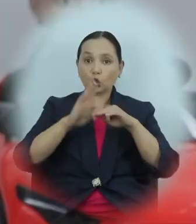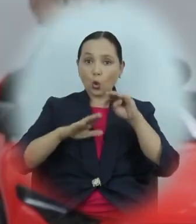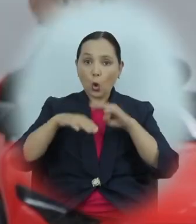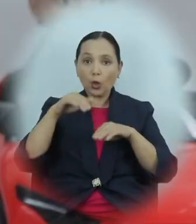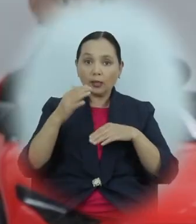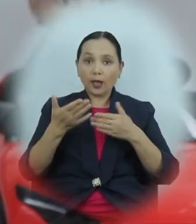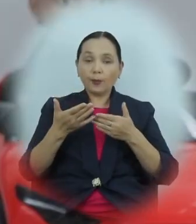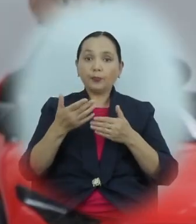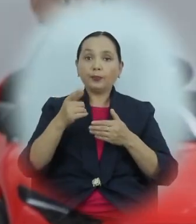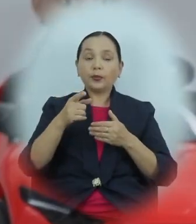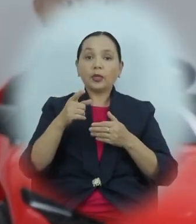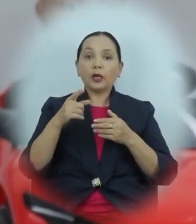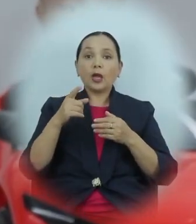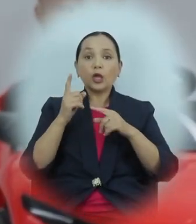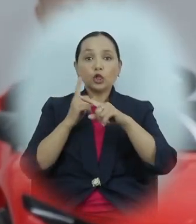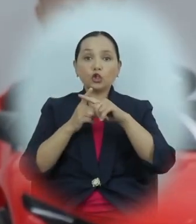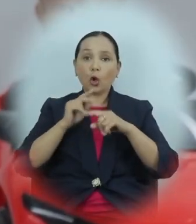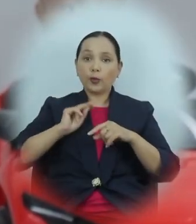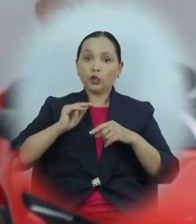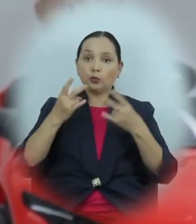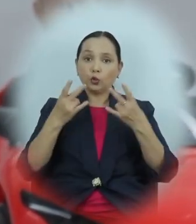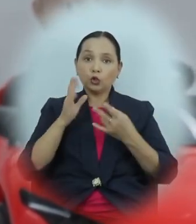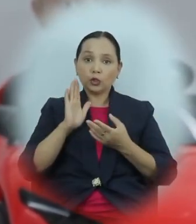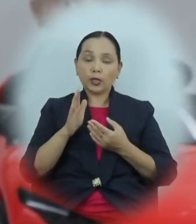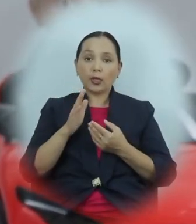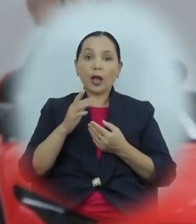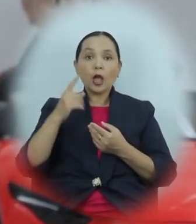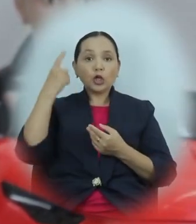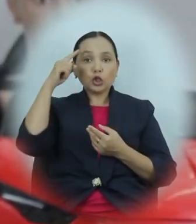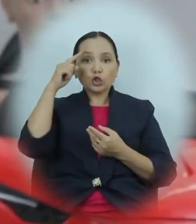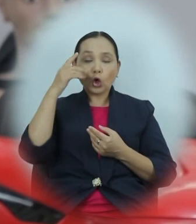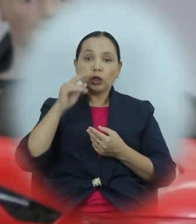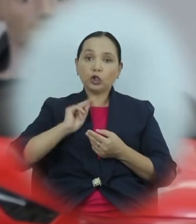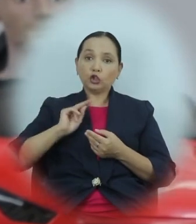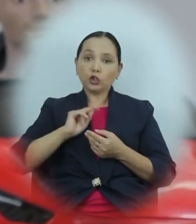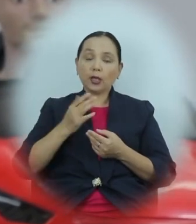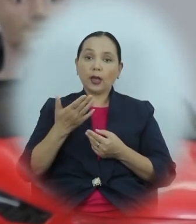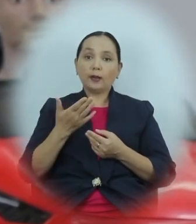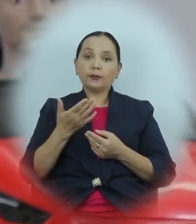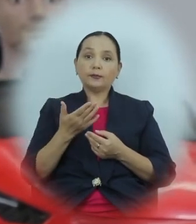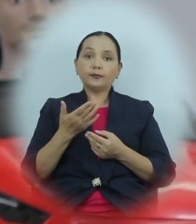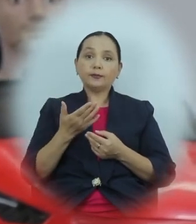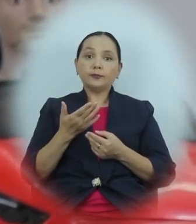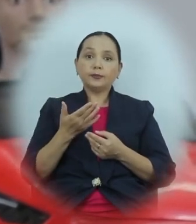sal salamadi, lekin ijodiy ish bo'lishi kerak. Ijodiy bu ishga, ya'ni